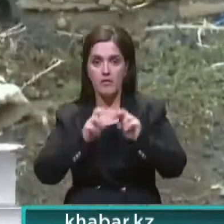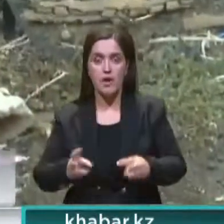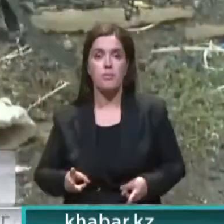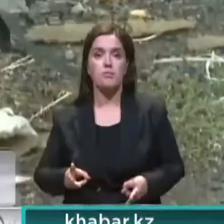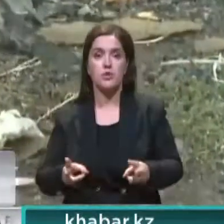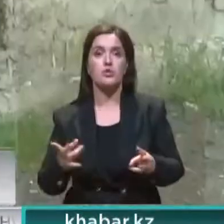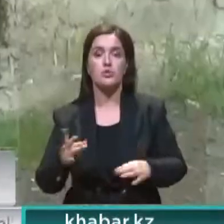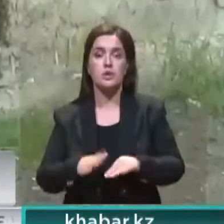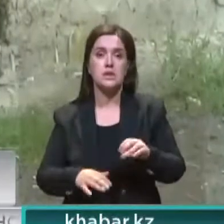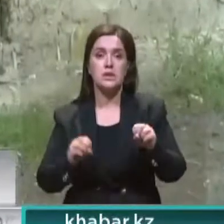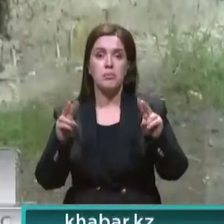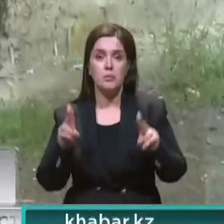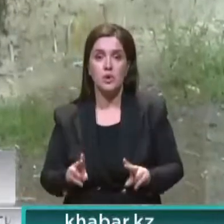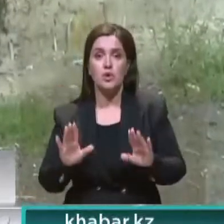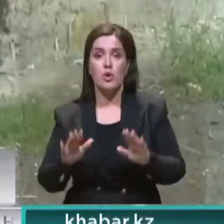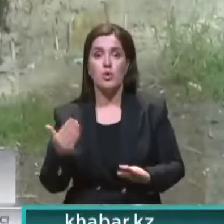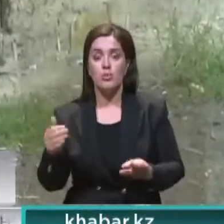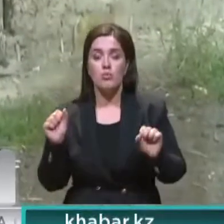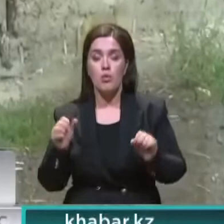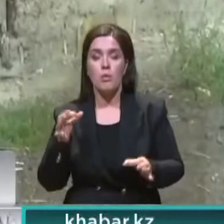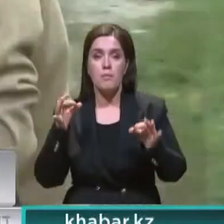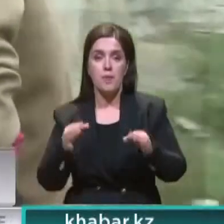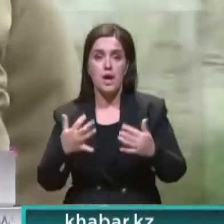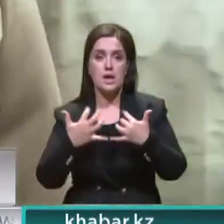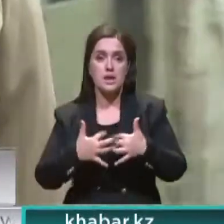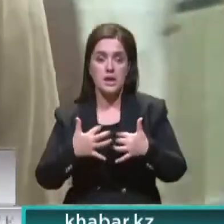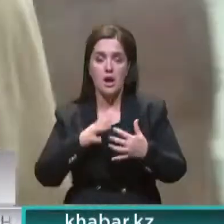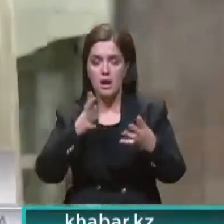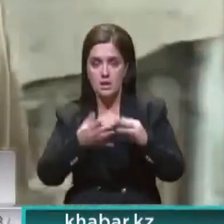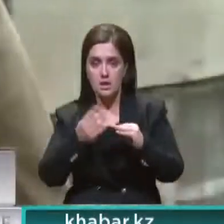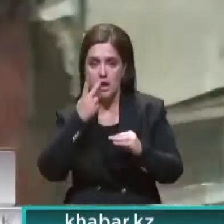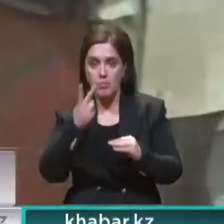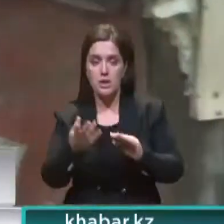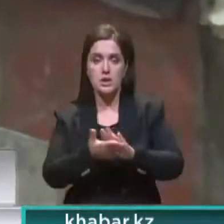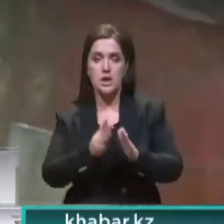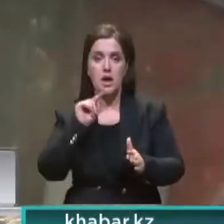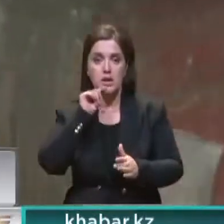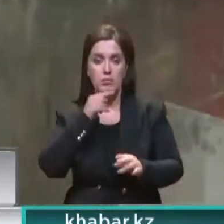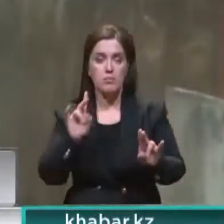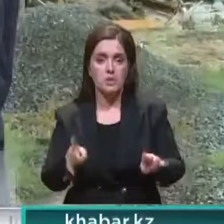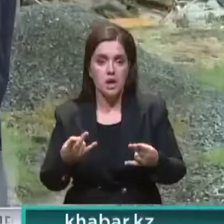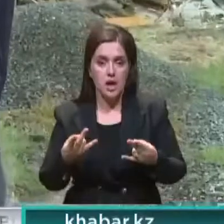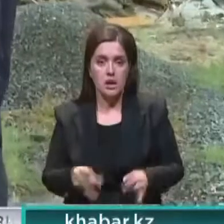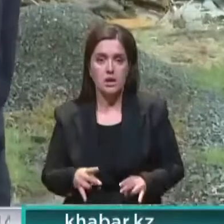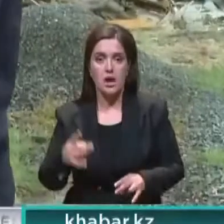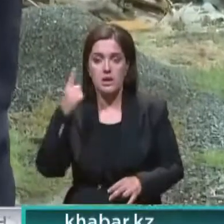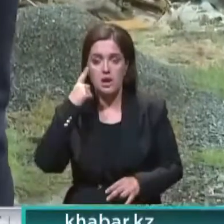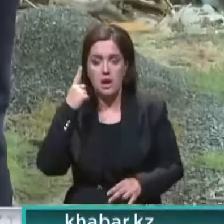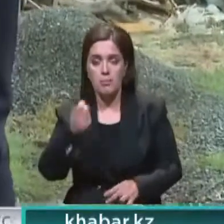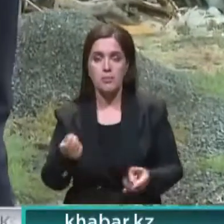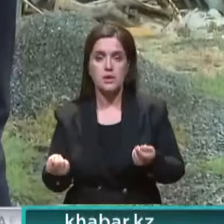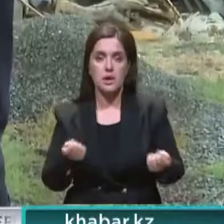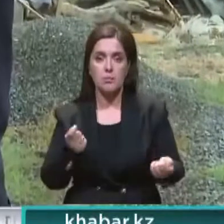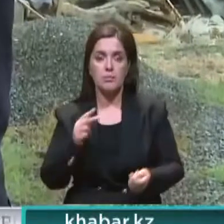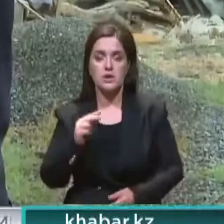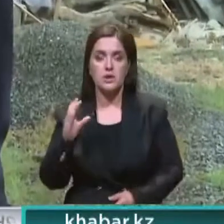должен специалист. Только он может сделать правильную оценку ее состояния. И экономить на этом не стоит, напоминают в департаменте по